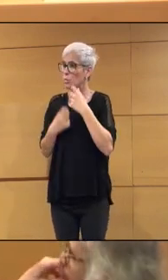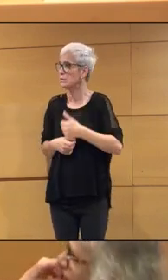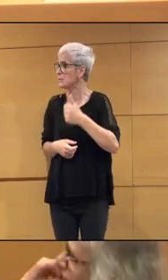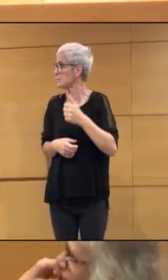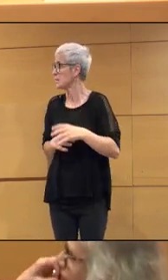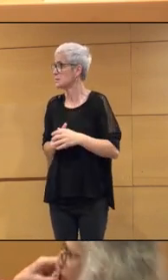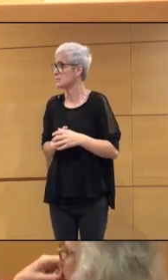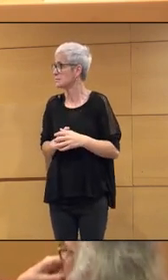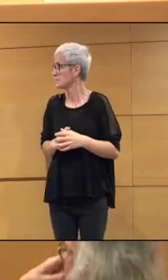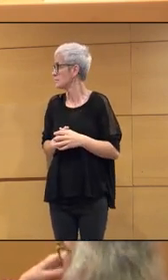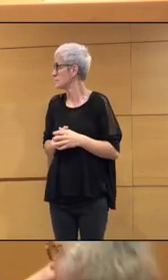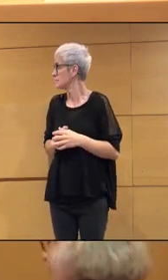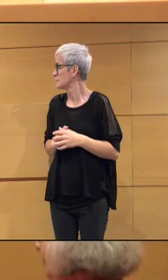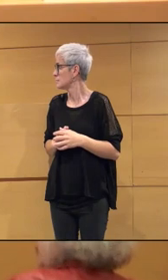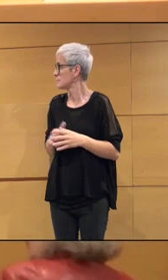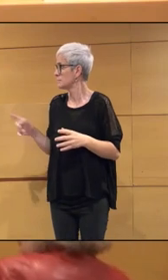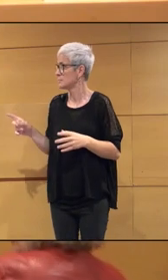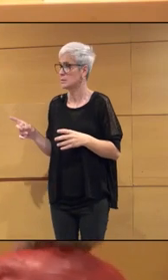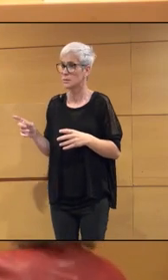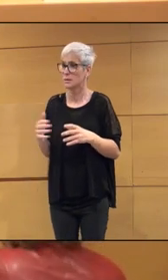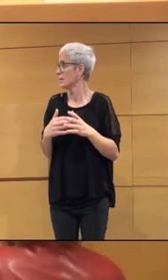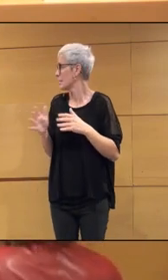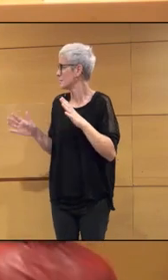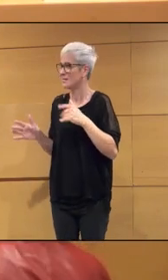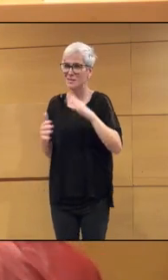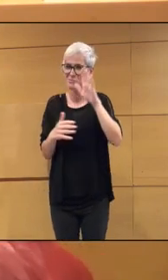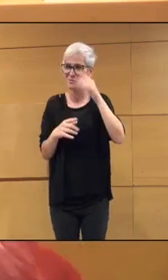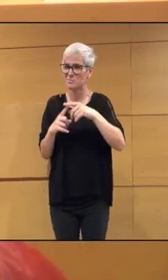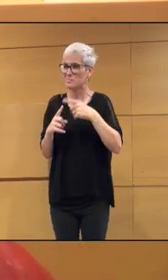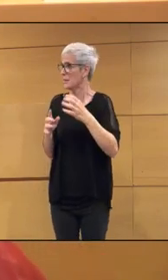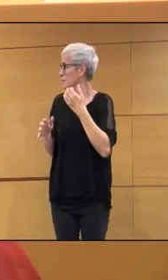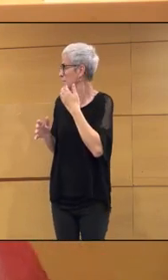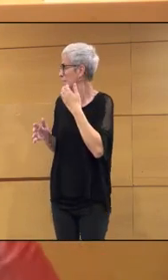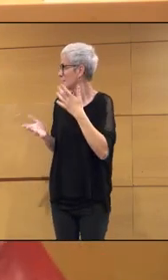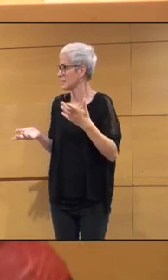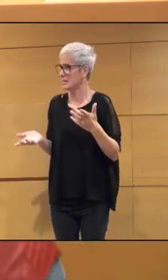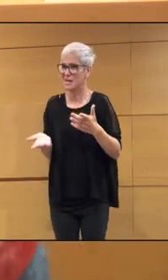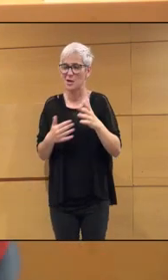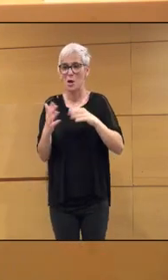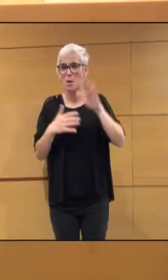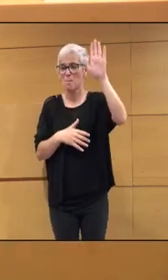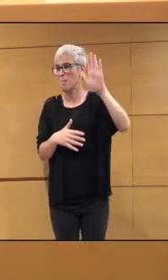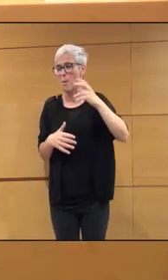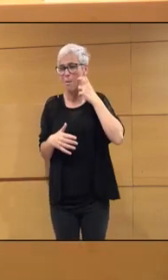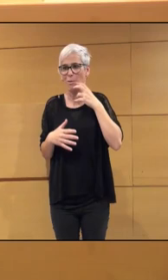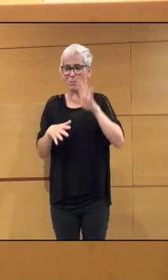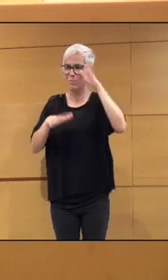preguntes? Donen-nos, sisplau, perquè és que m'atabalo molt així tant de cop, tantes mans